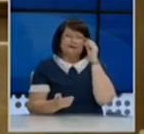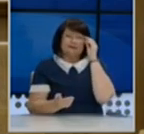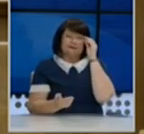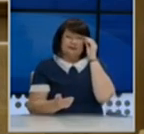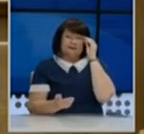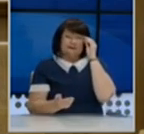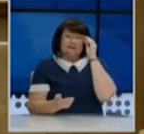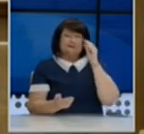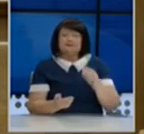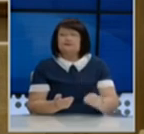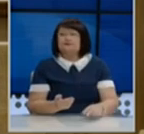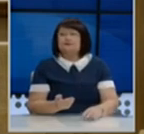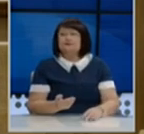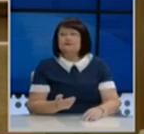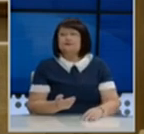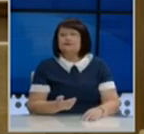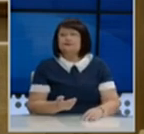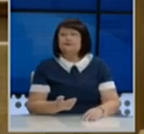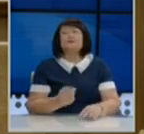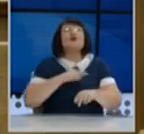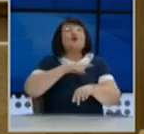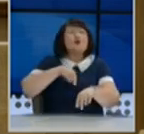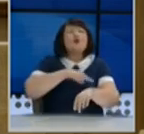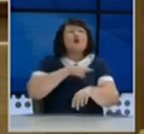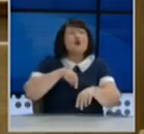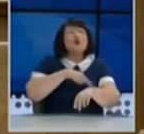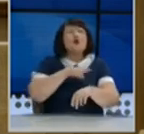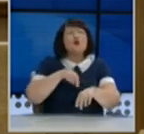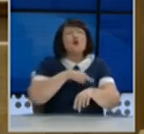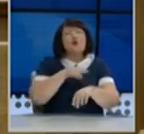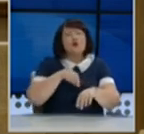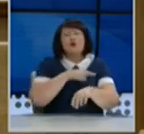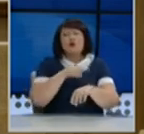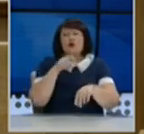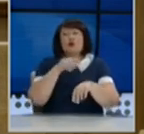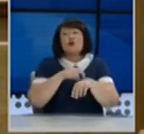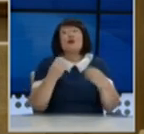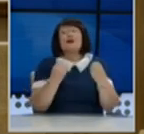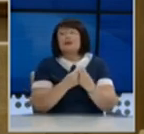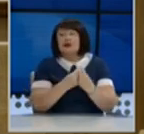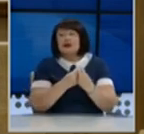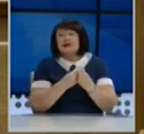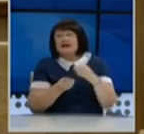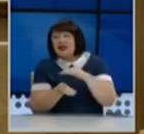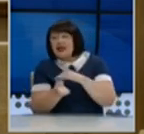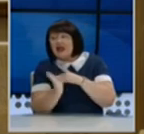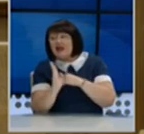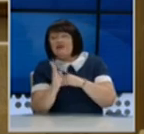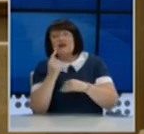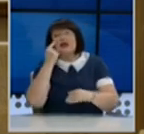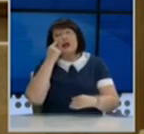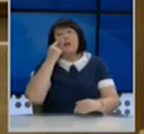οδήγησε τον εαυτό του μετά από πολλές ώρες, άκερα εντελώς, στο